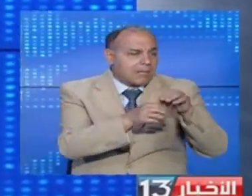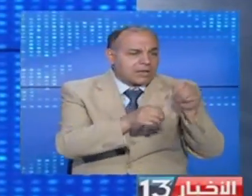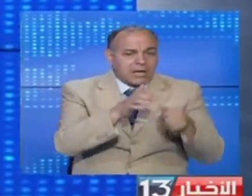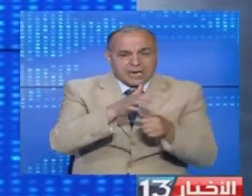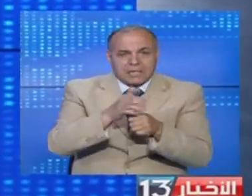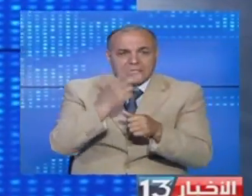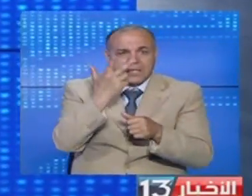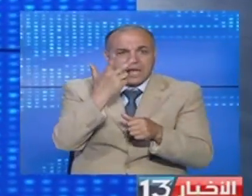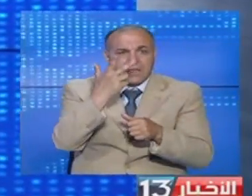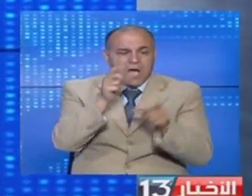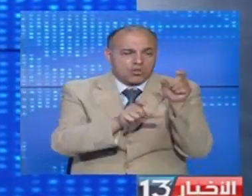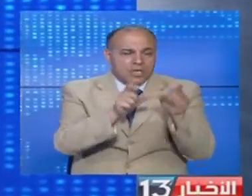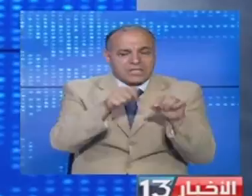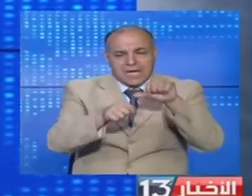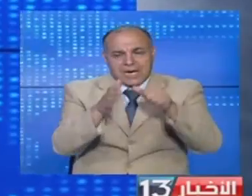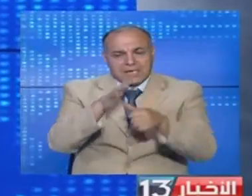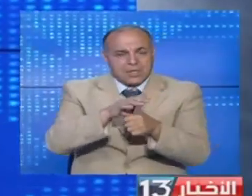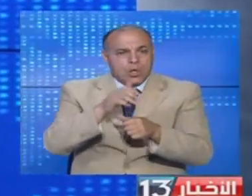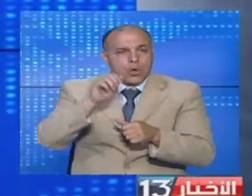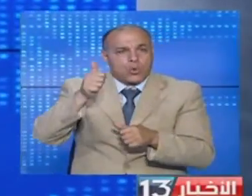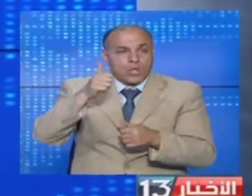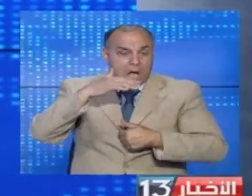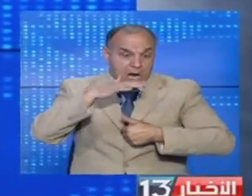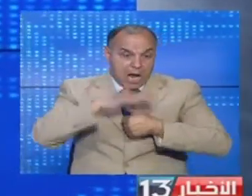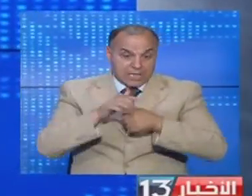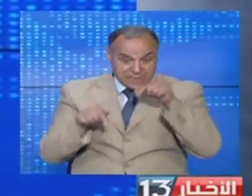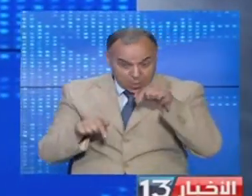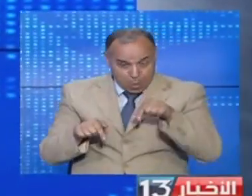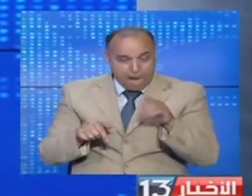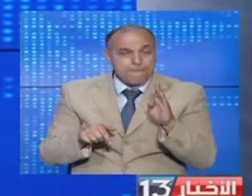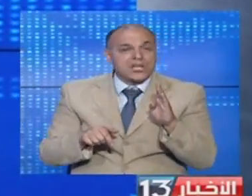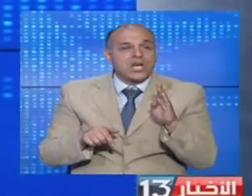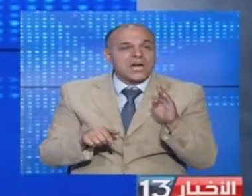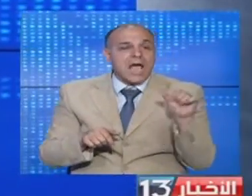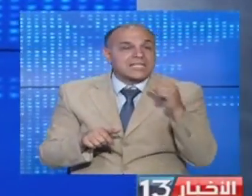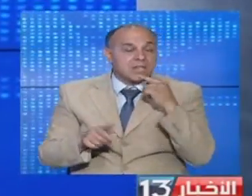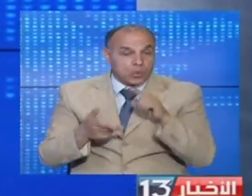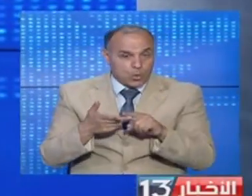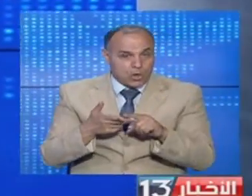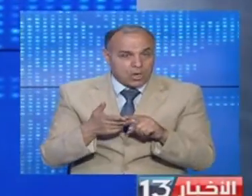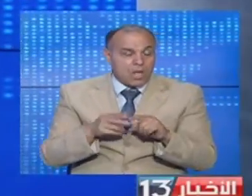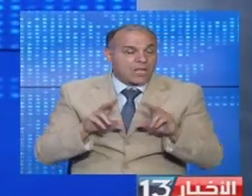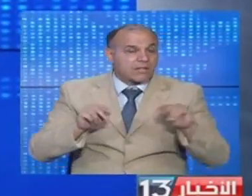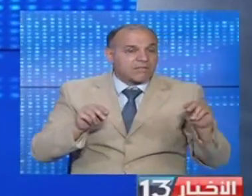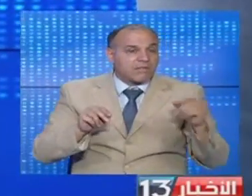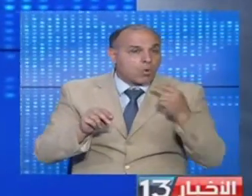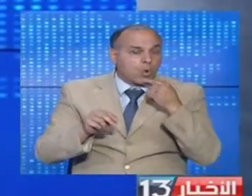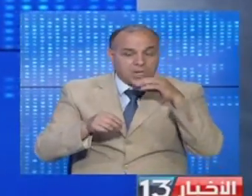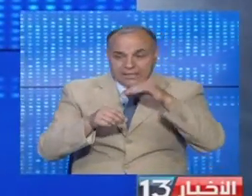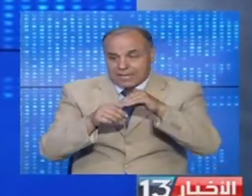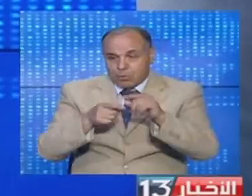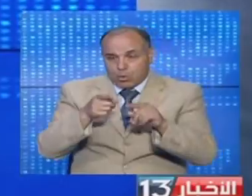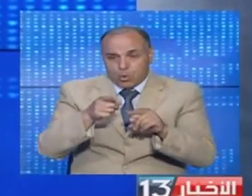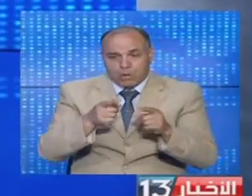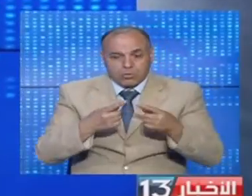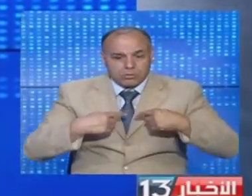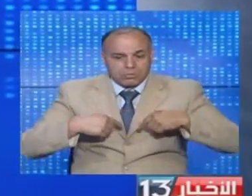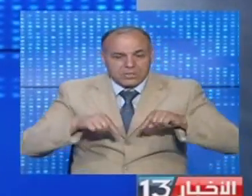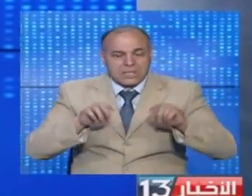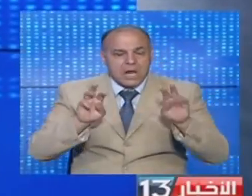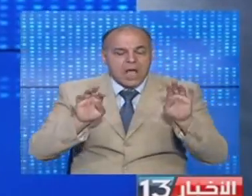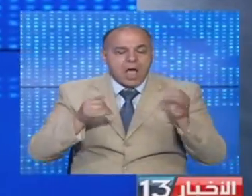ثلاثه مرشحين ابرزهم الرئيس الحالي بشار الاسد وبالتوازي مع هذه الانتخابات يعقد مجلس